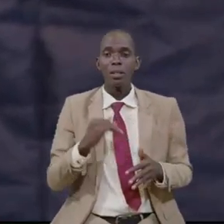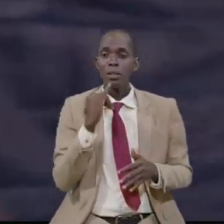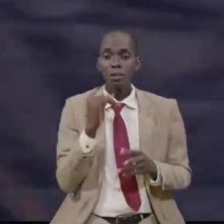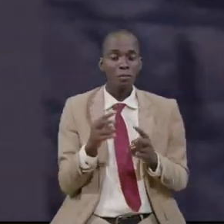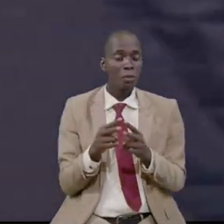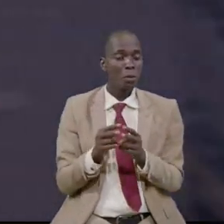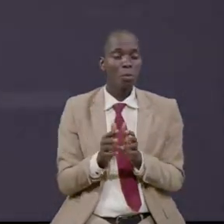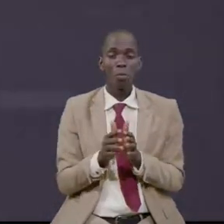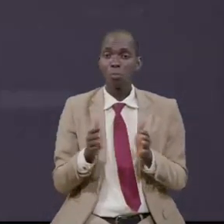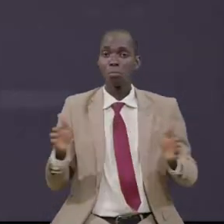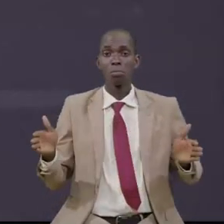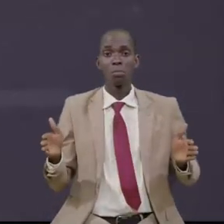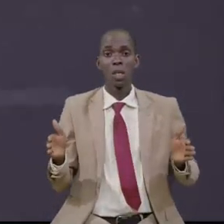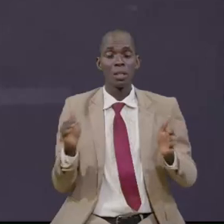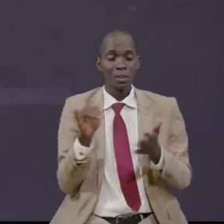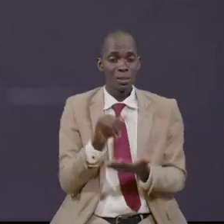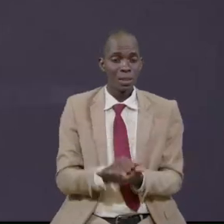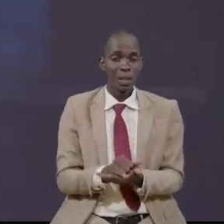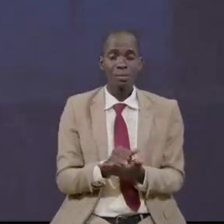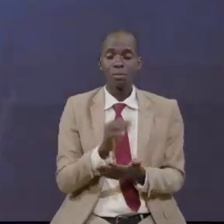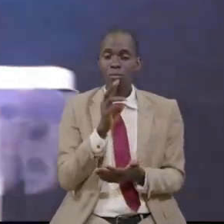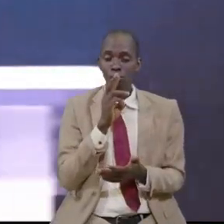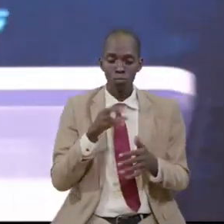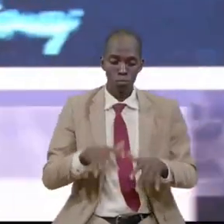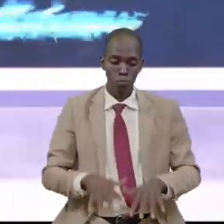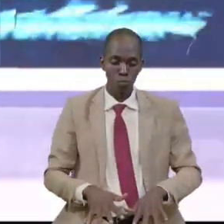très large, que cet océan de la grâce